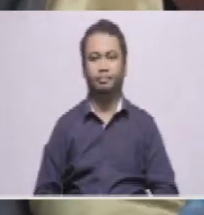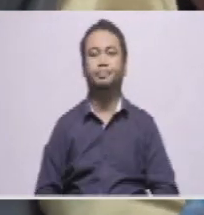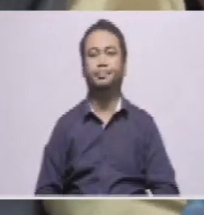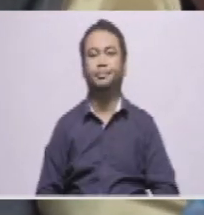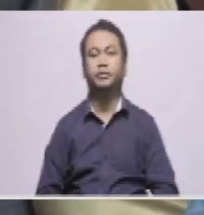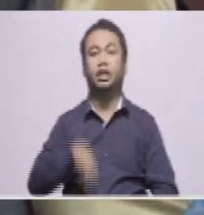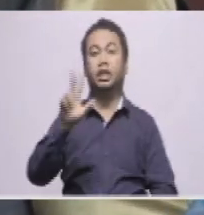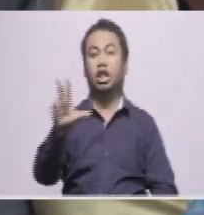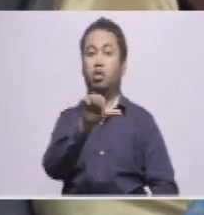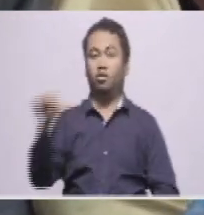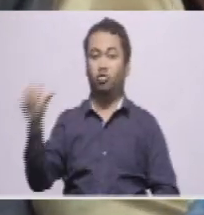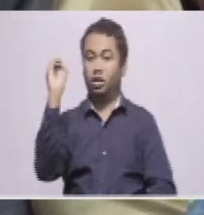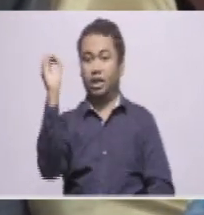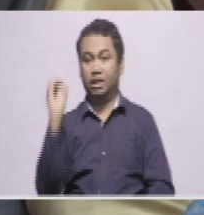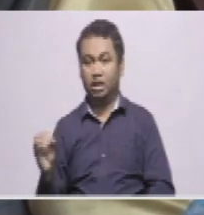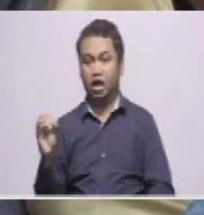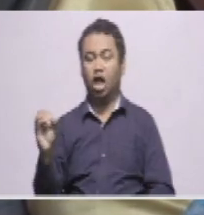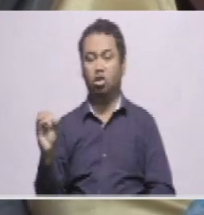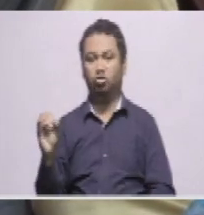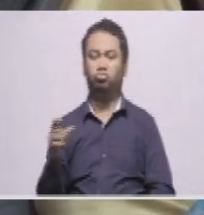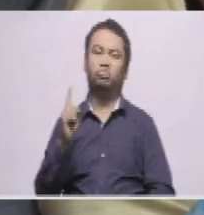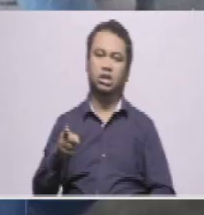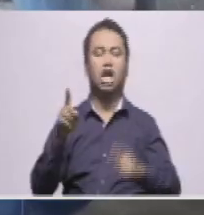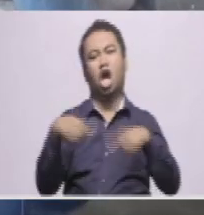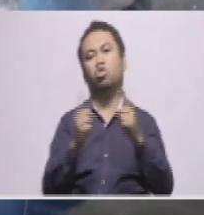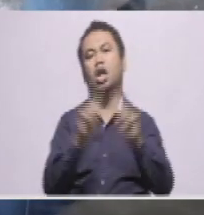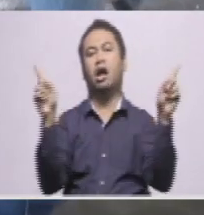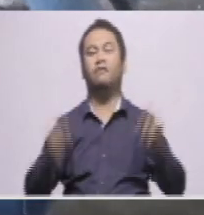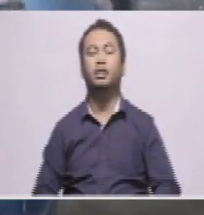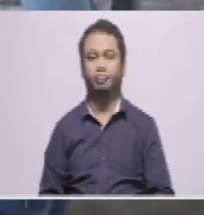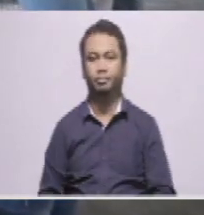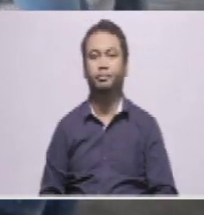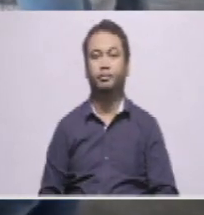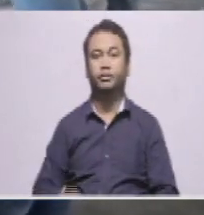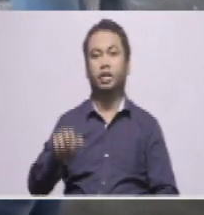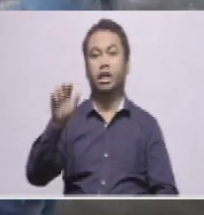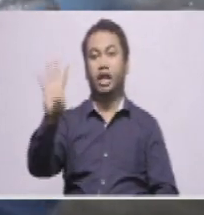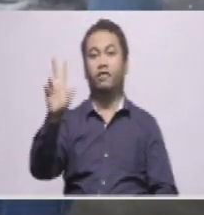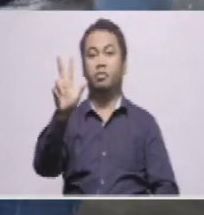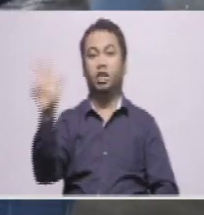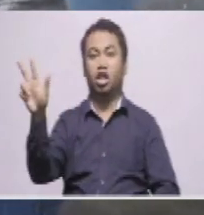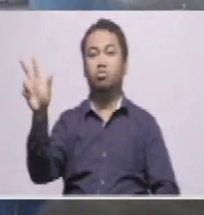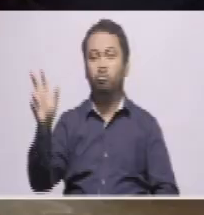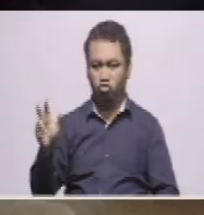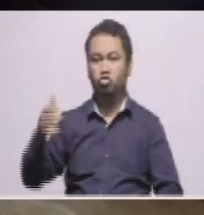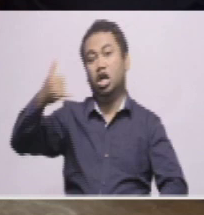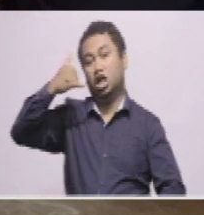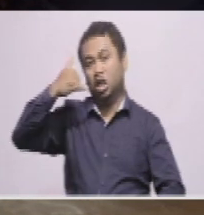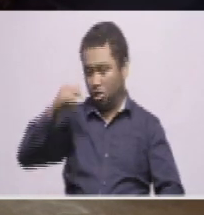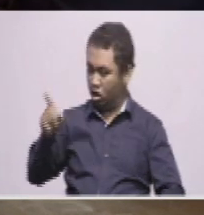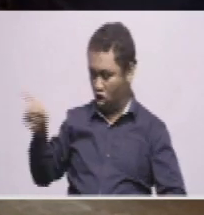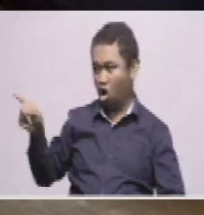ny 13% indray a ny antony samihafa. Misa 4.30 ireo antso voaray tamin'ny alalan'ny laharana